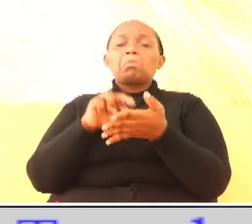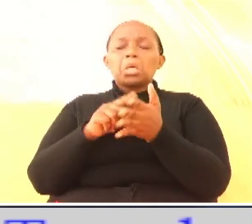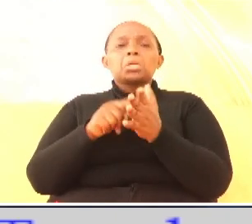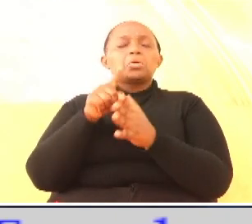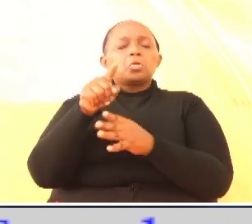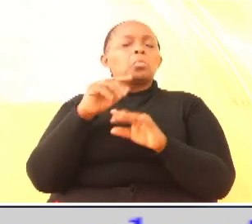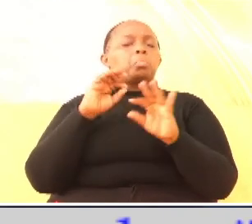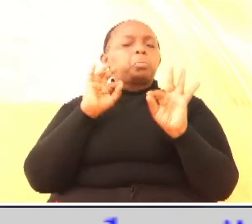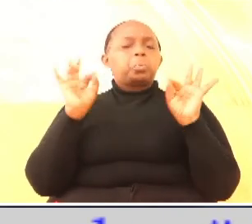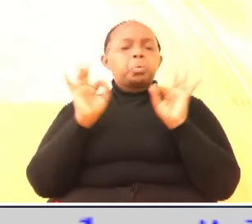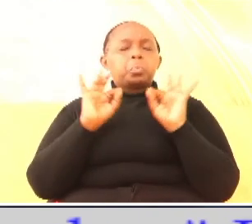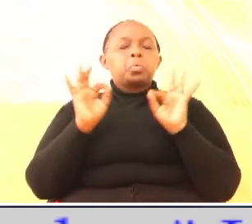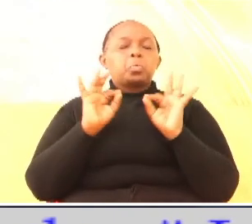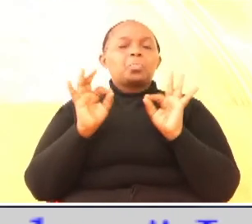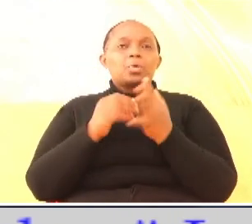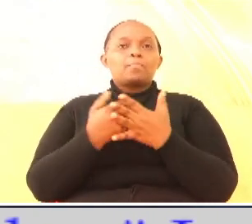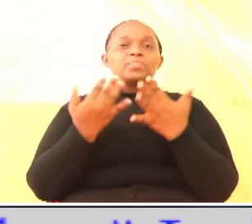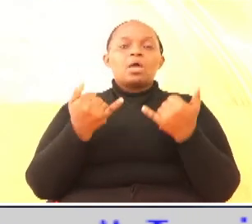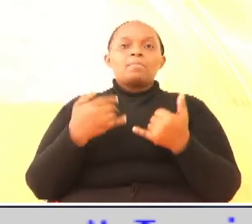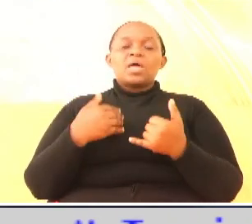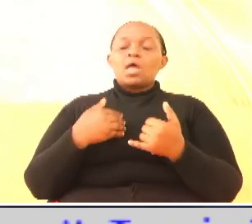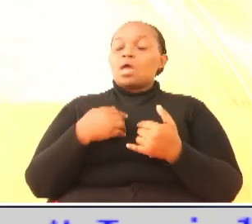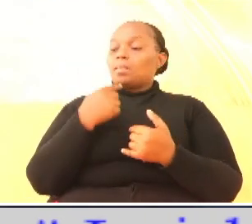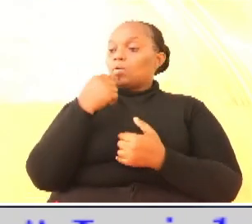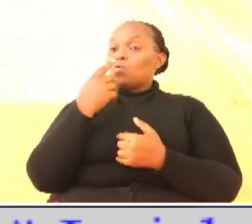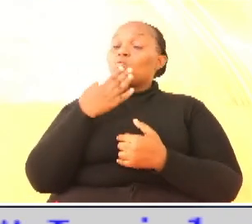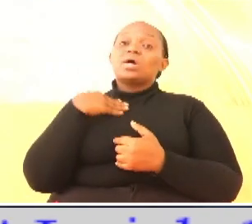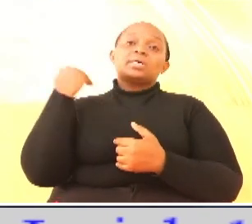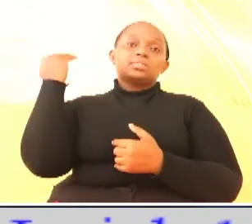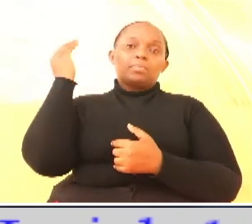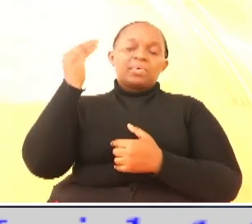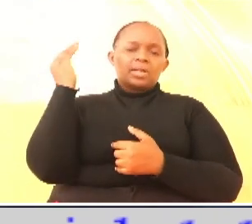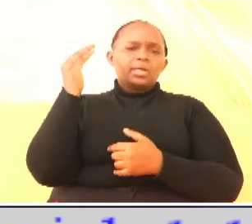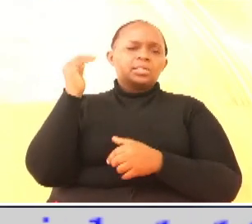kuhusu kumtumikia Bwana. Tell your neighbor, mtumikie Bwana.